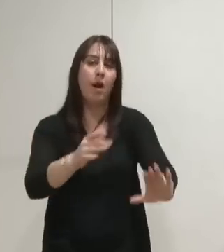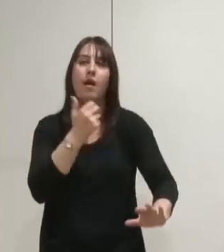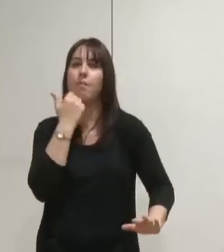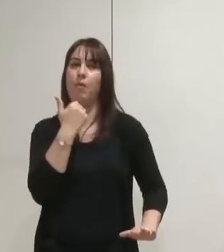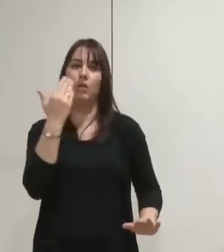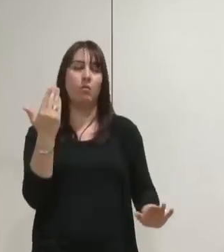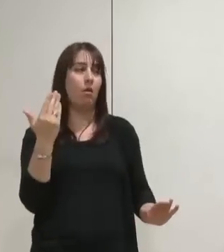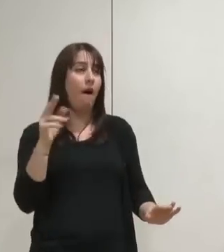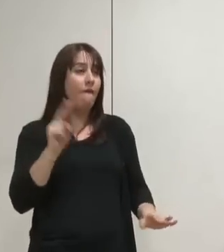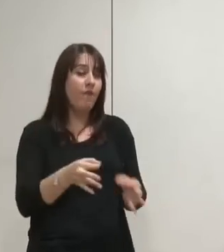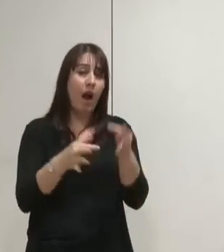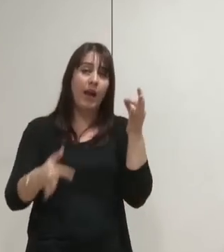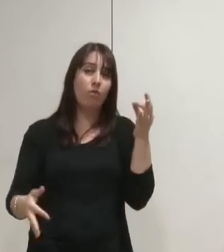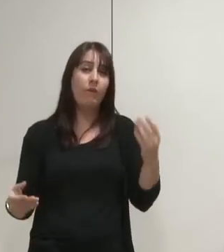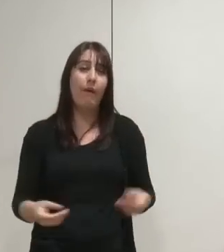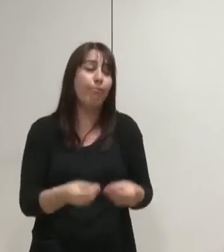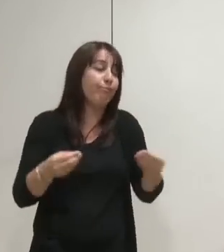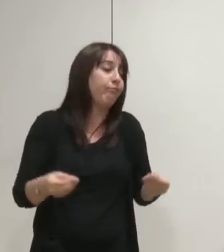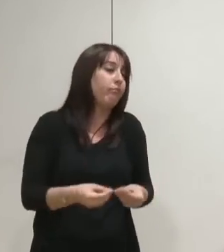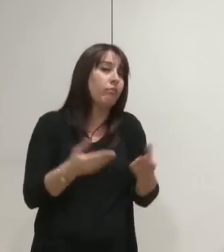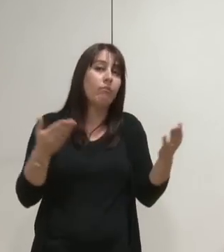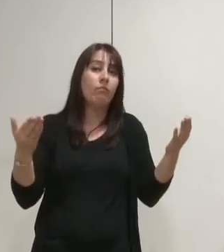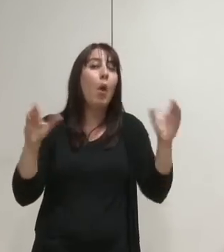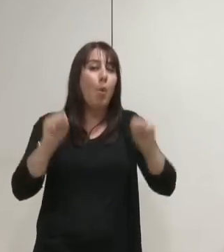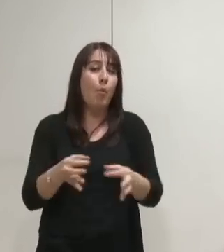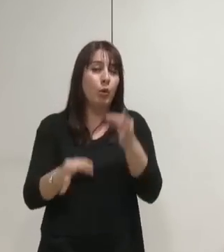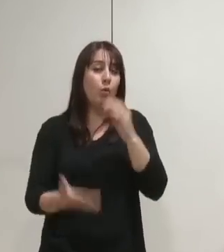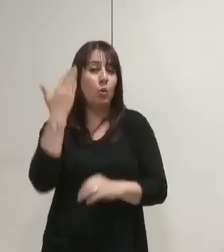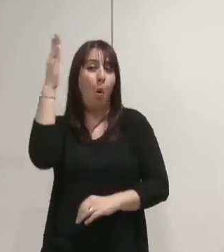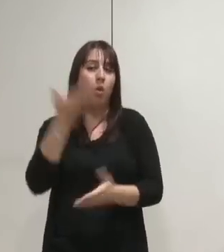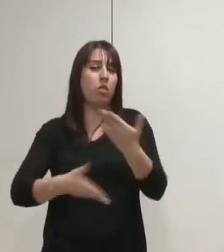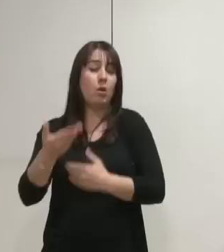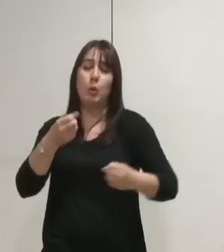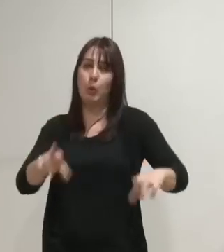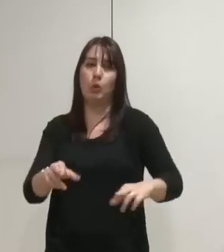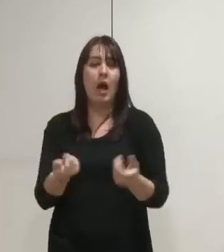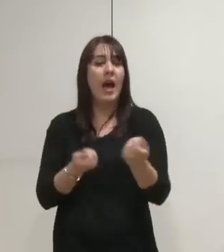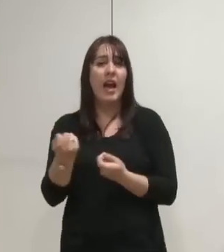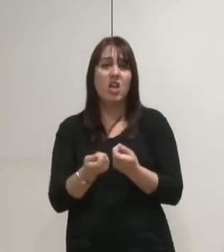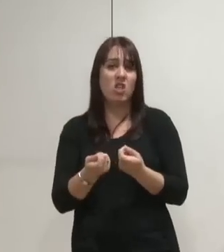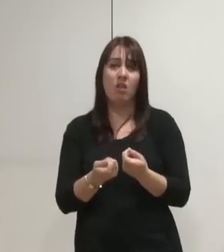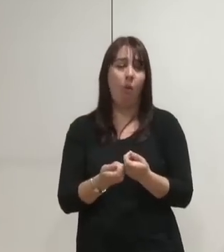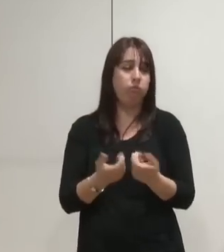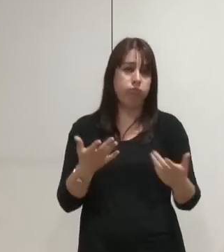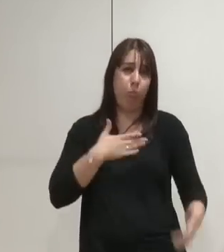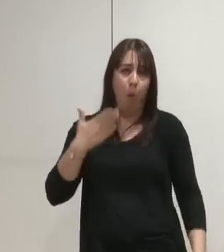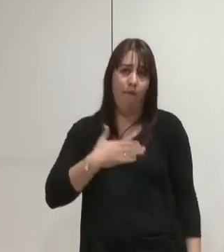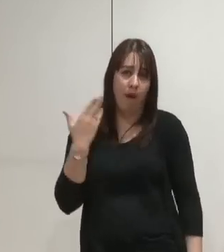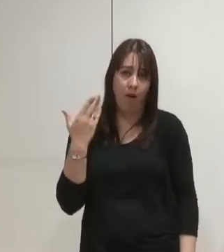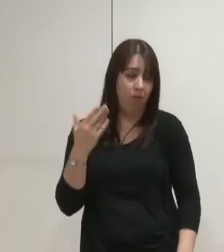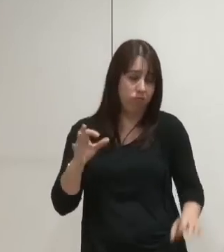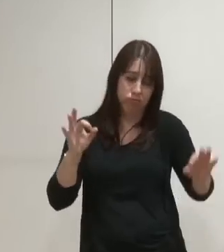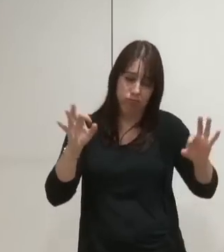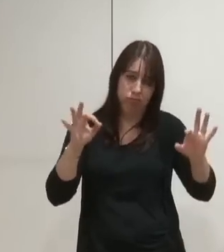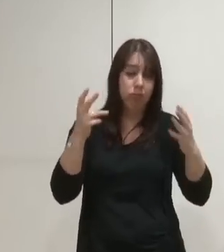c'est malheureux on aurait pu faire autrement cette régie ne sert à rien et dans 8 ans et